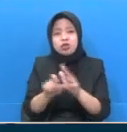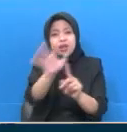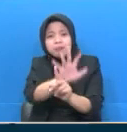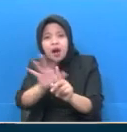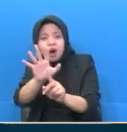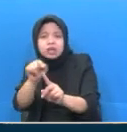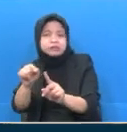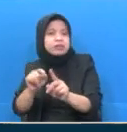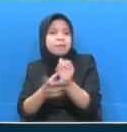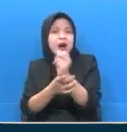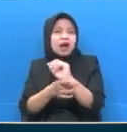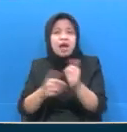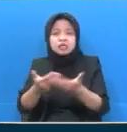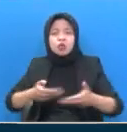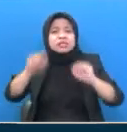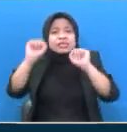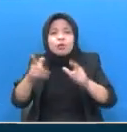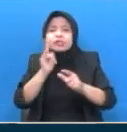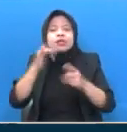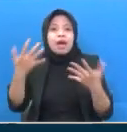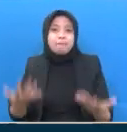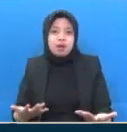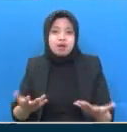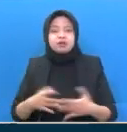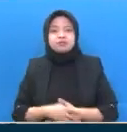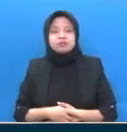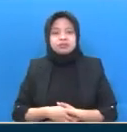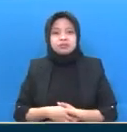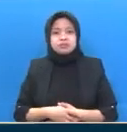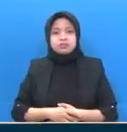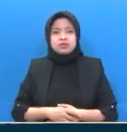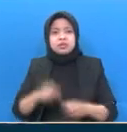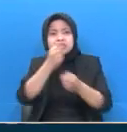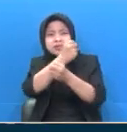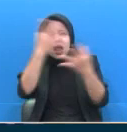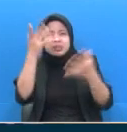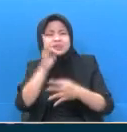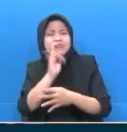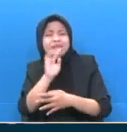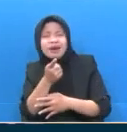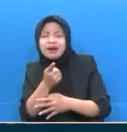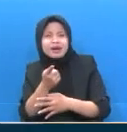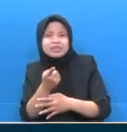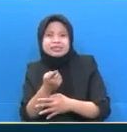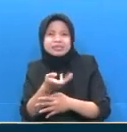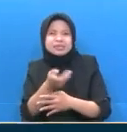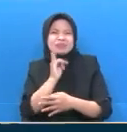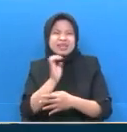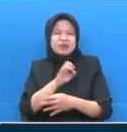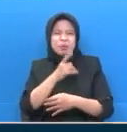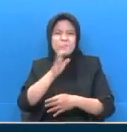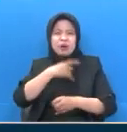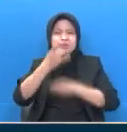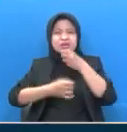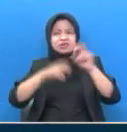di Magelang itu seperti apa, kan itu. Dan ini terlihat sekali ada suatu keterangan-keterangan yang